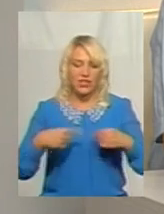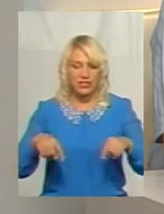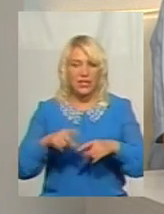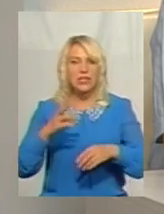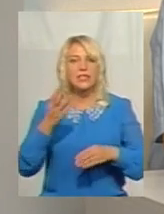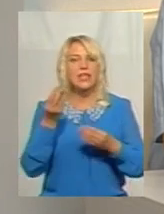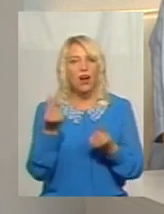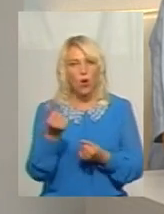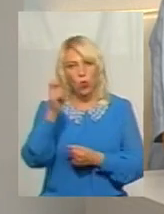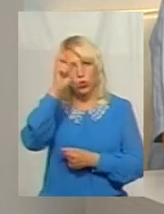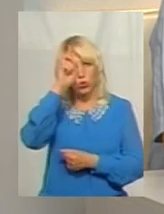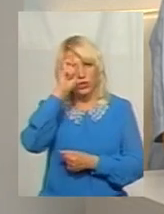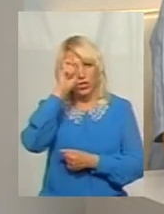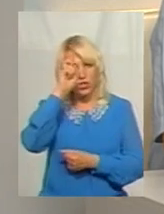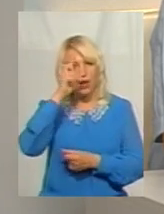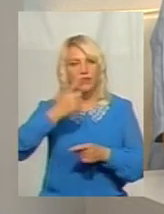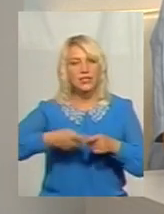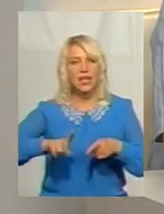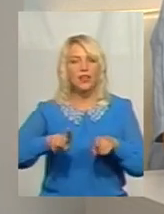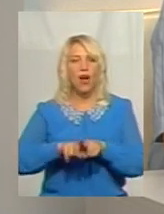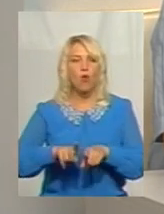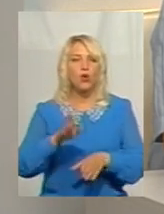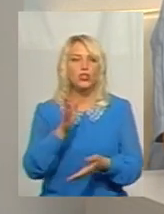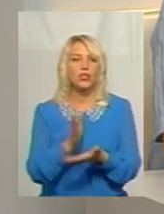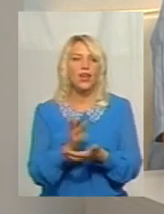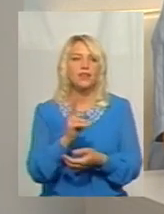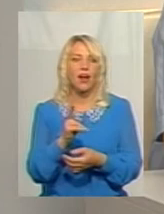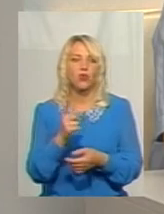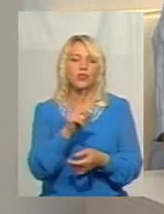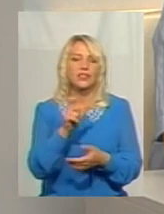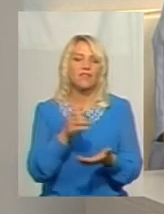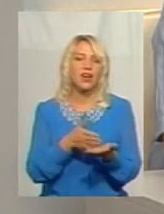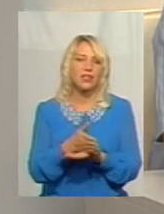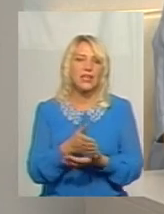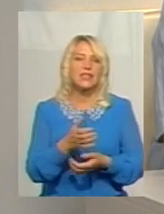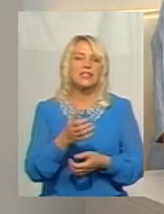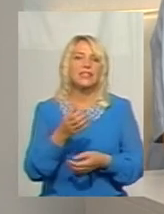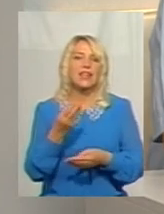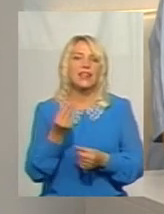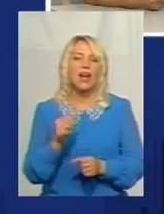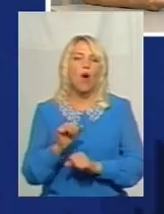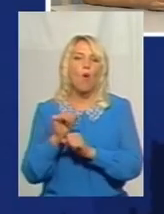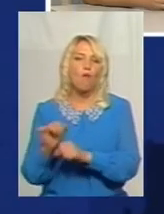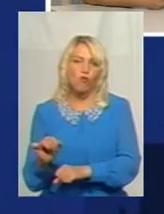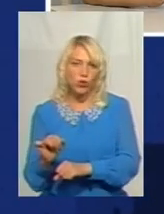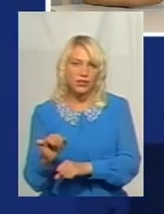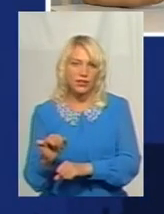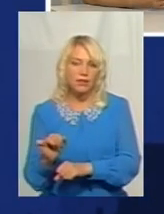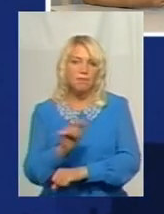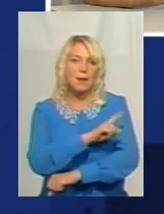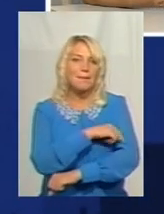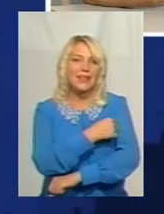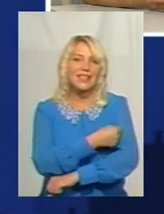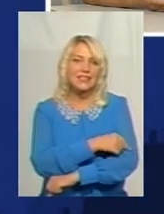рахунок держави, це теж є ніби як один із варіантів страхової медицини, коли